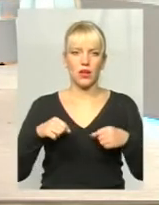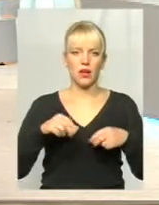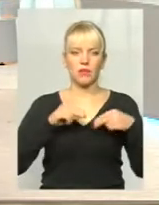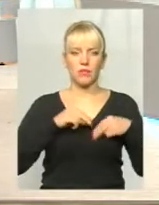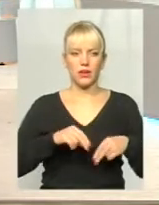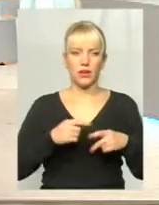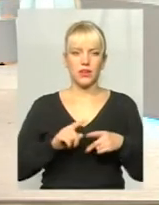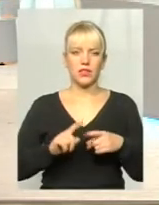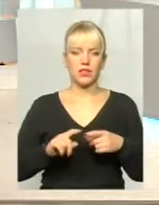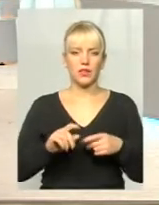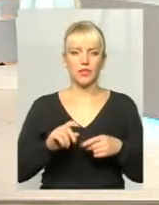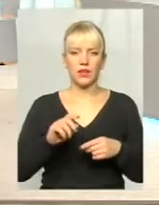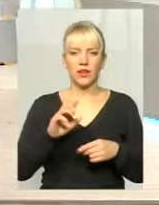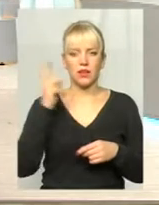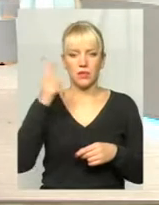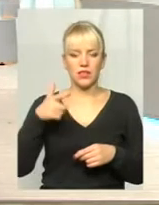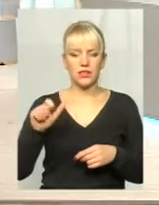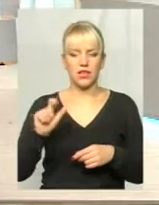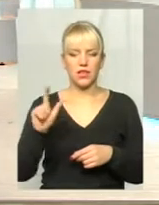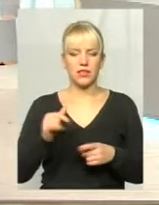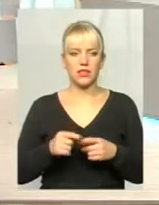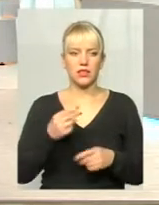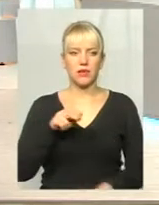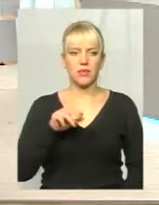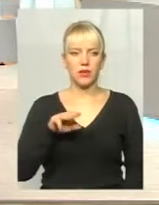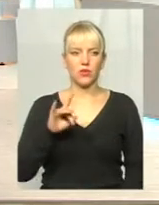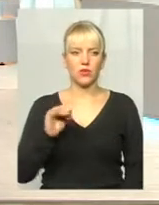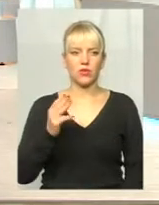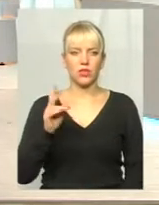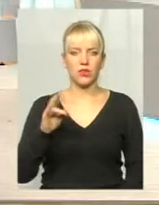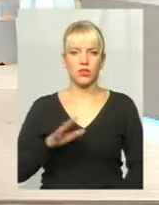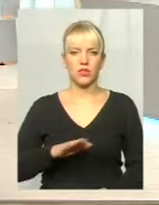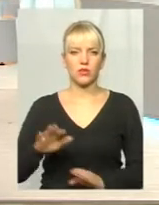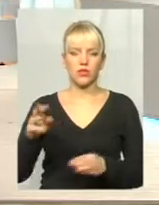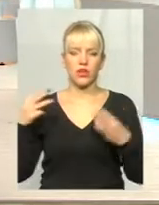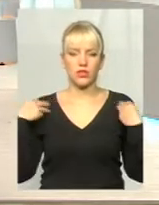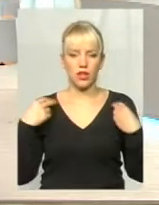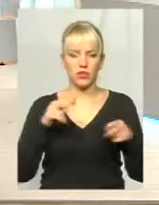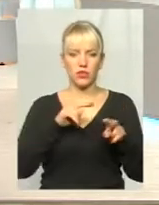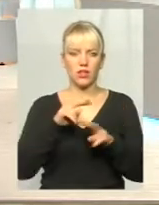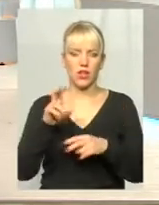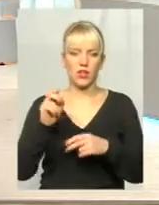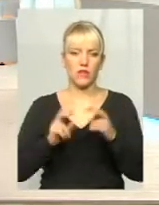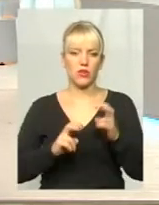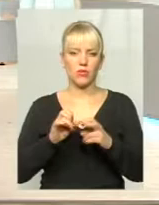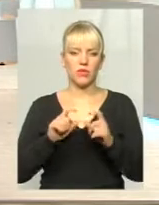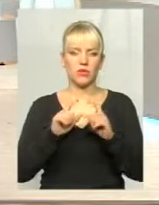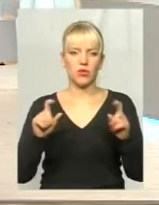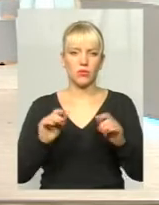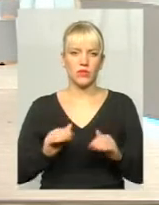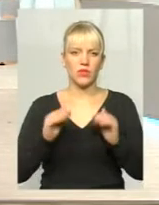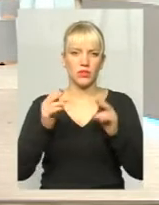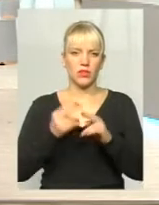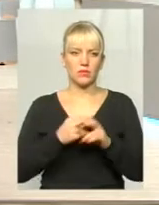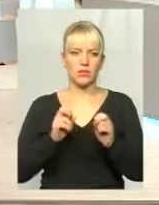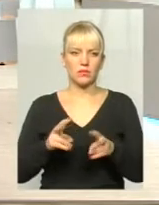публічного акціонерного товариства «Хмельницьгаз», та Сергій Віталійович Петрушенко, заступник начальника відділу нагляду на виробництві і на об'єктах підвищеної